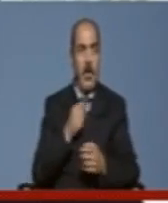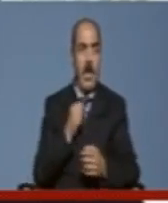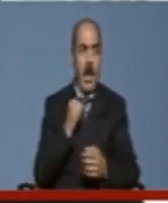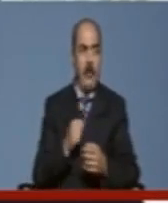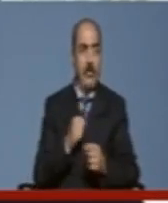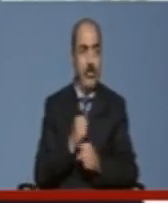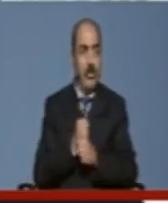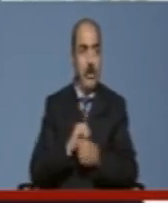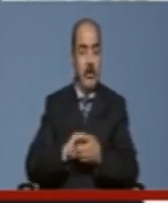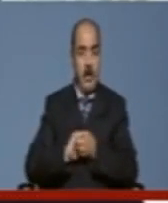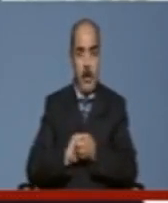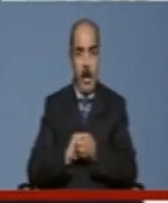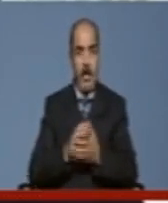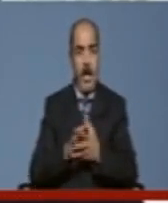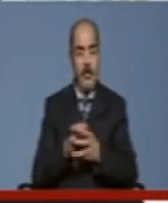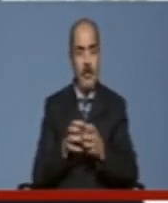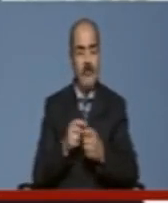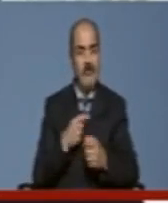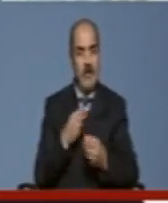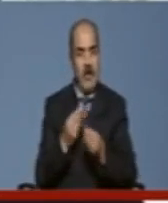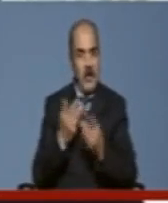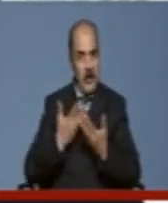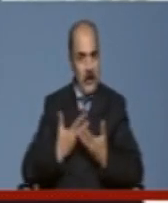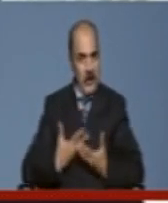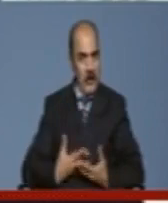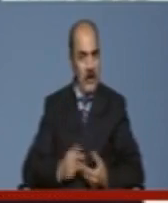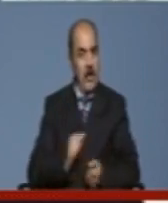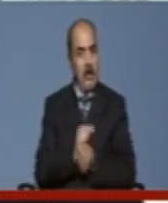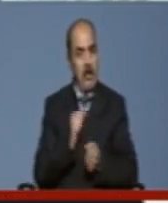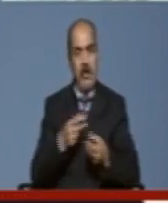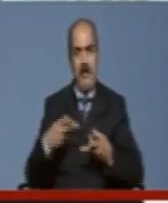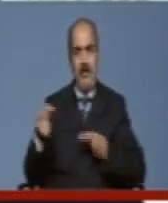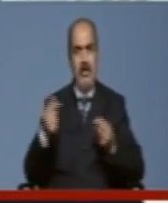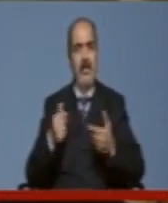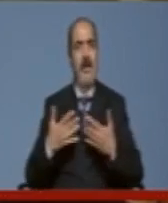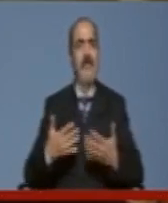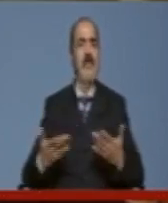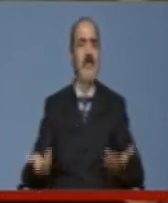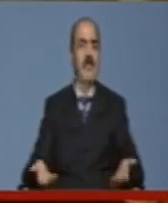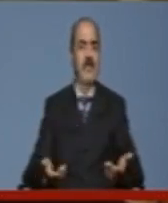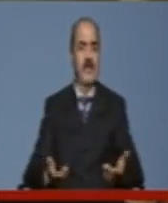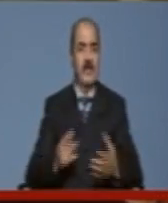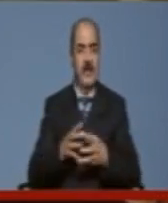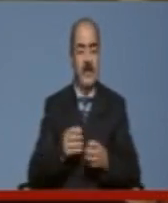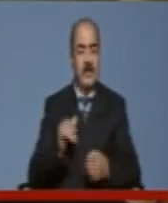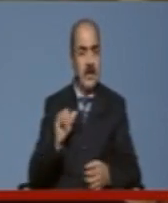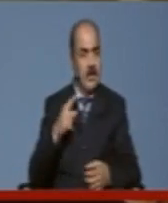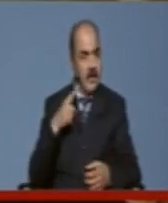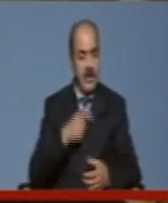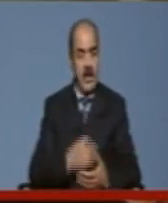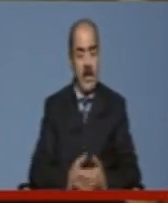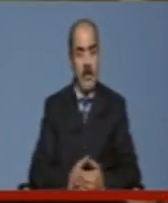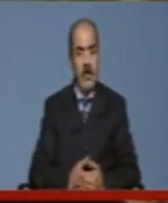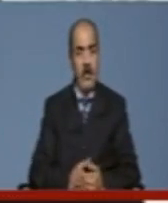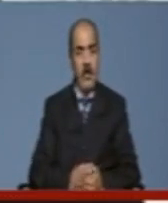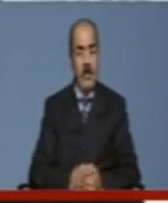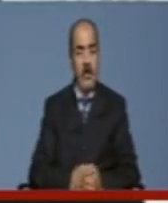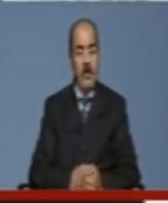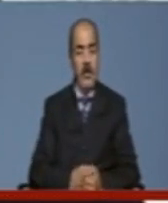من أجل إطلاق مزيد من الرهائن والأسرى الموجودين لدى